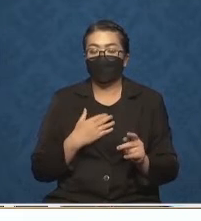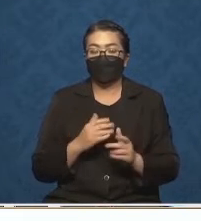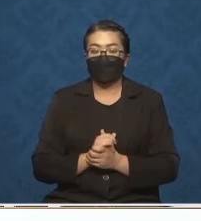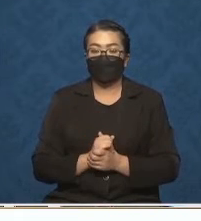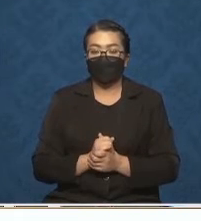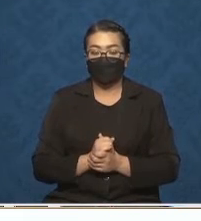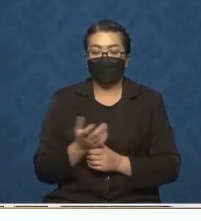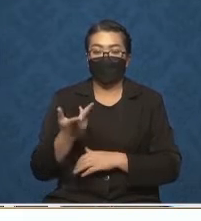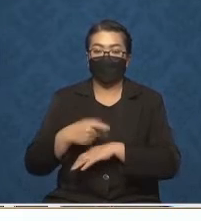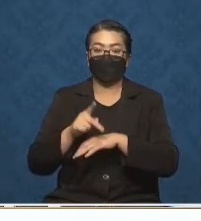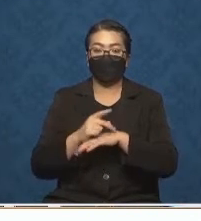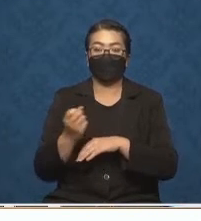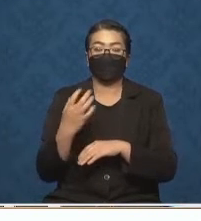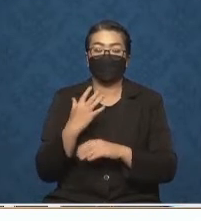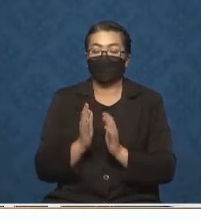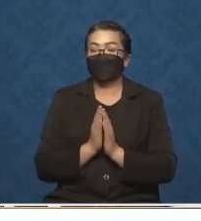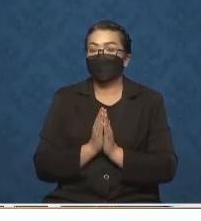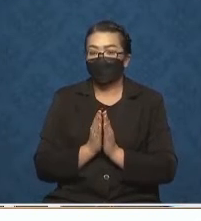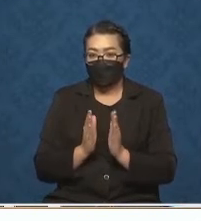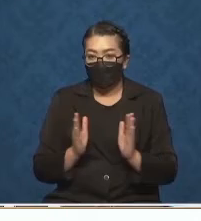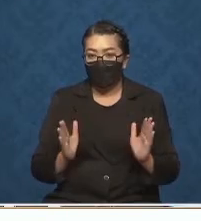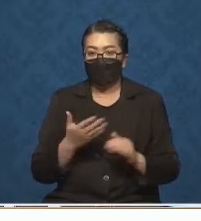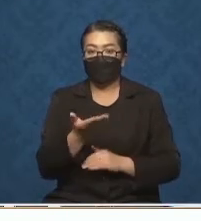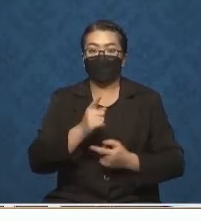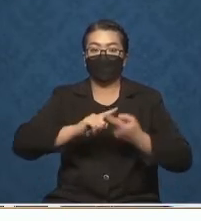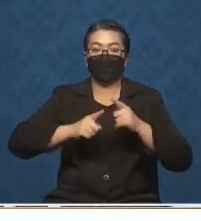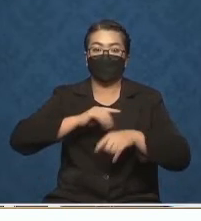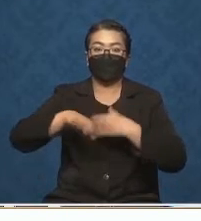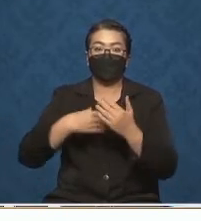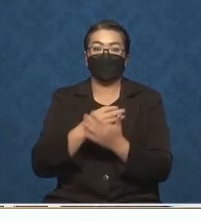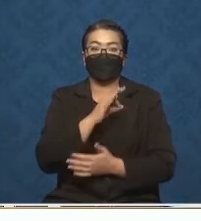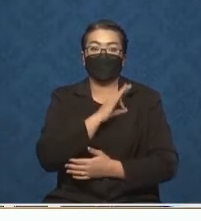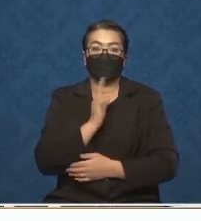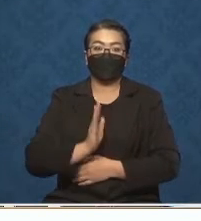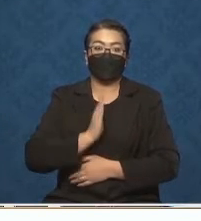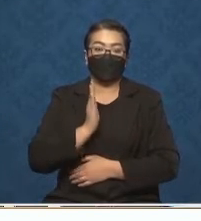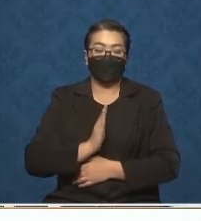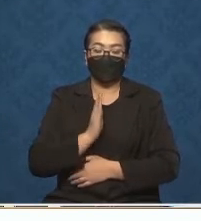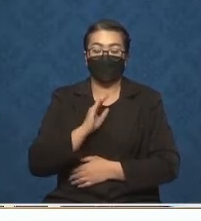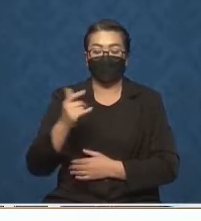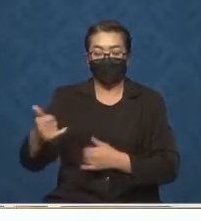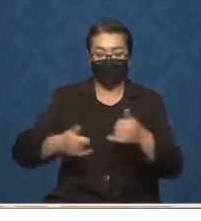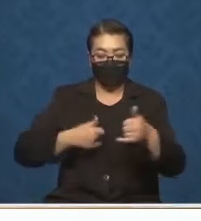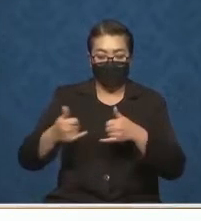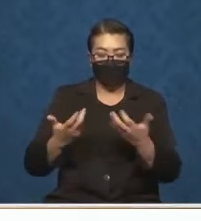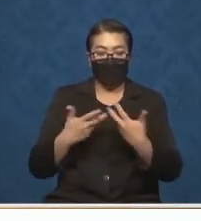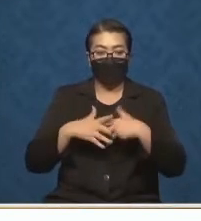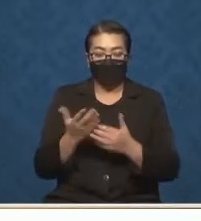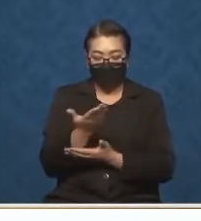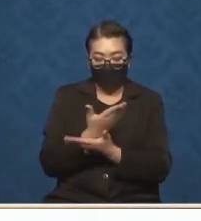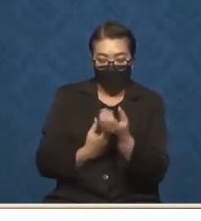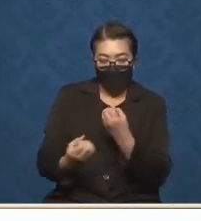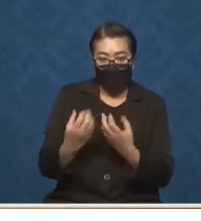พวกทสมาชิก คุทงเกีรทุท่าน ที่ให้ Gegีรรวมแกเปลี่ยน